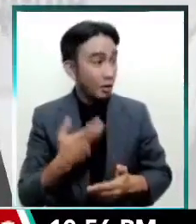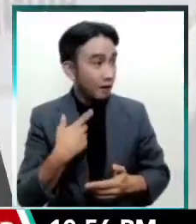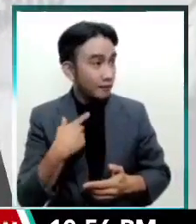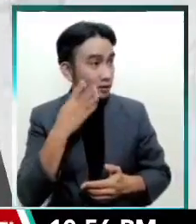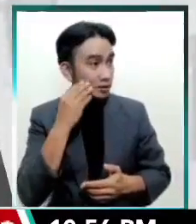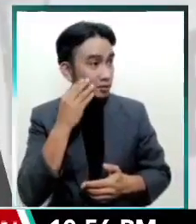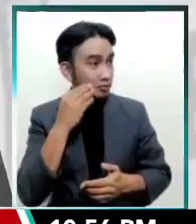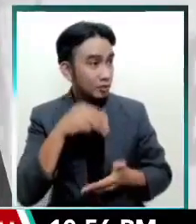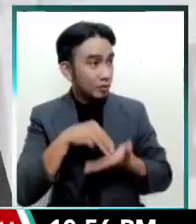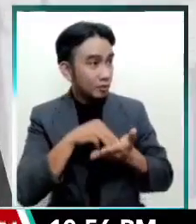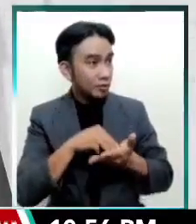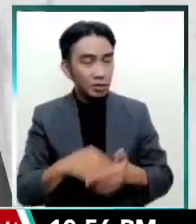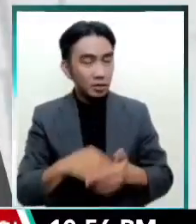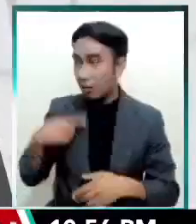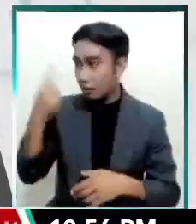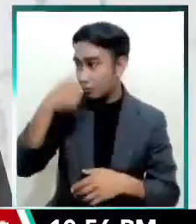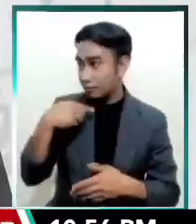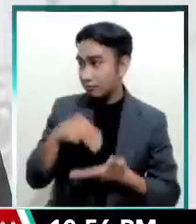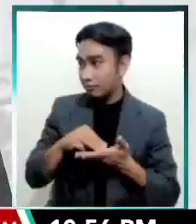ba?